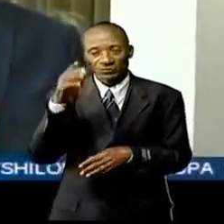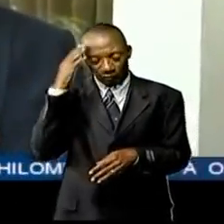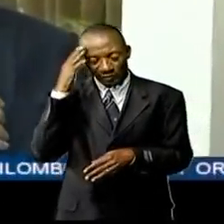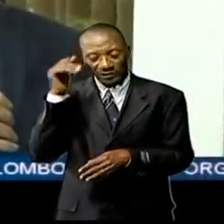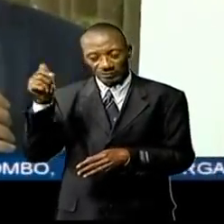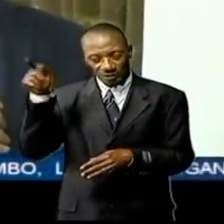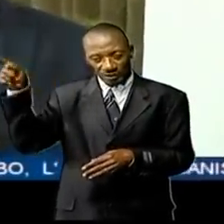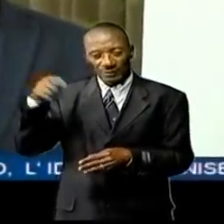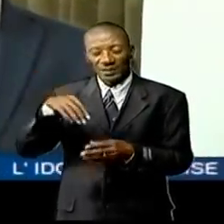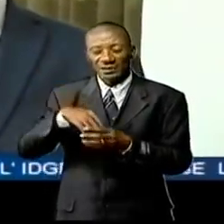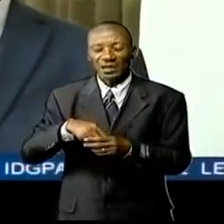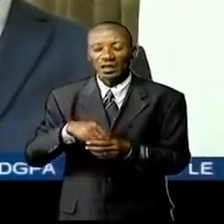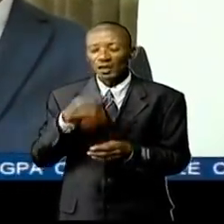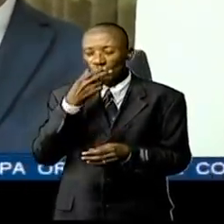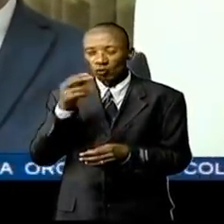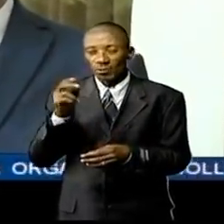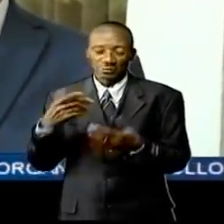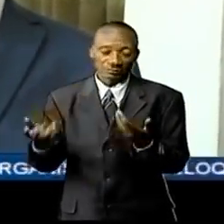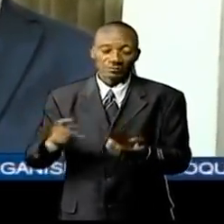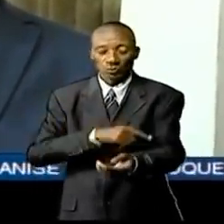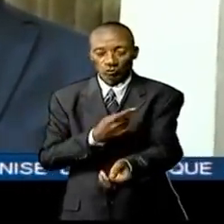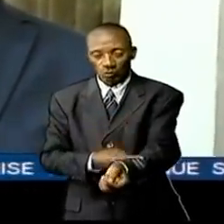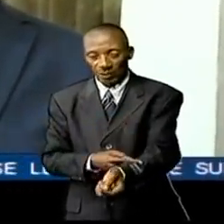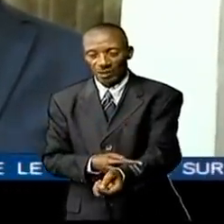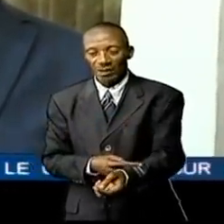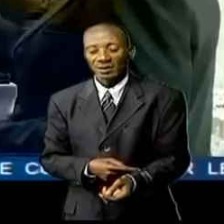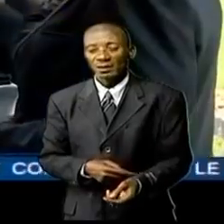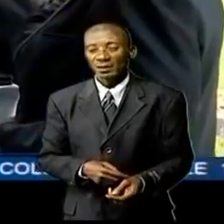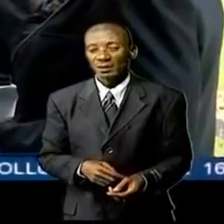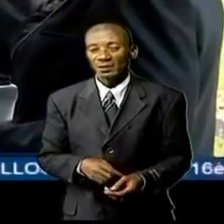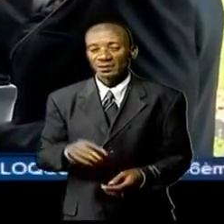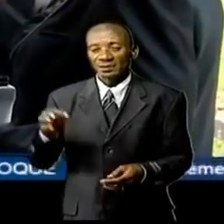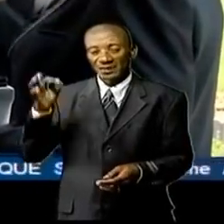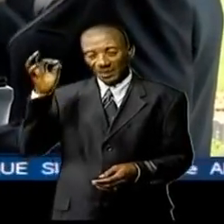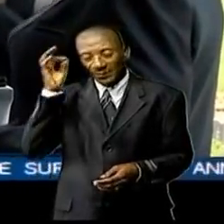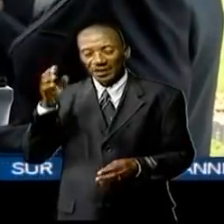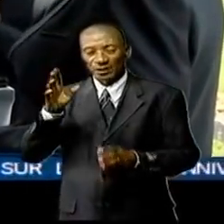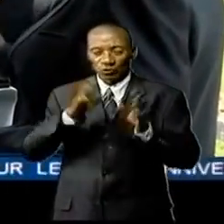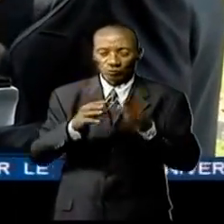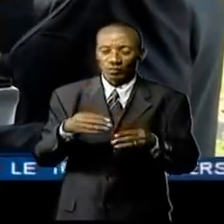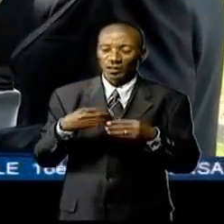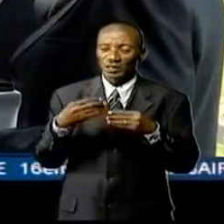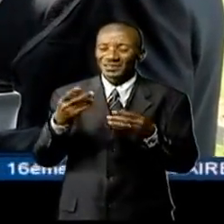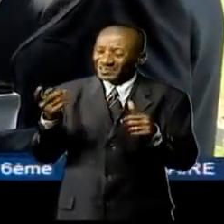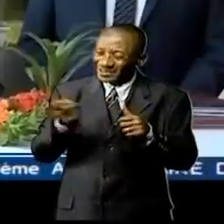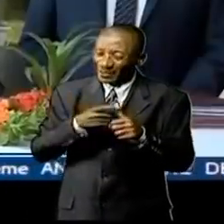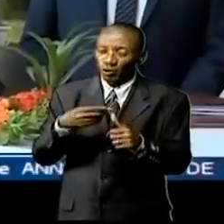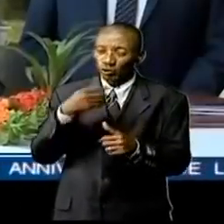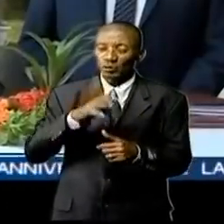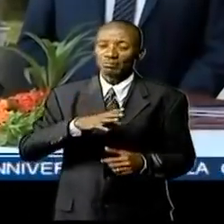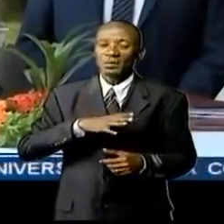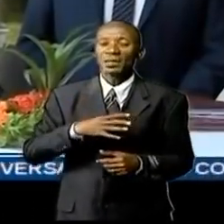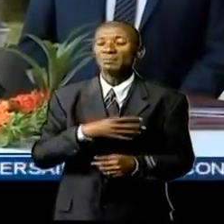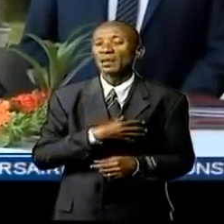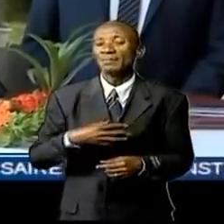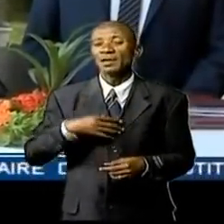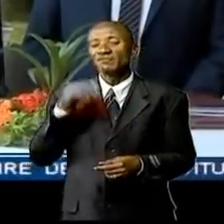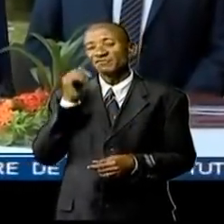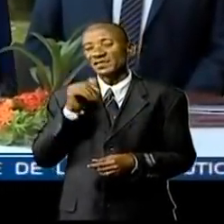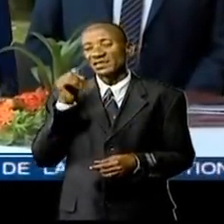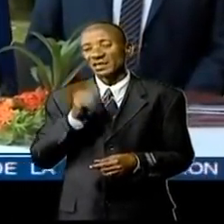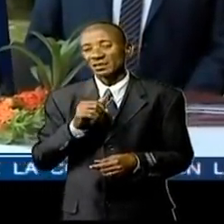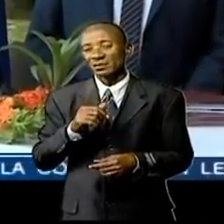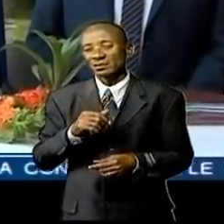auprès du docteur Mukwege également, de soutenir ses activités. Le bien fondé de la création de la Fondation Panzi repose